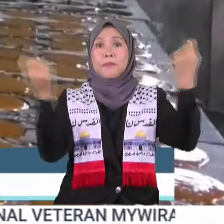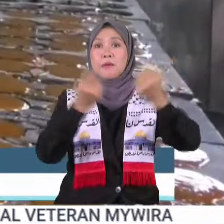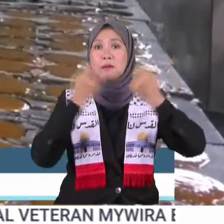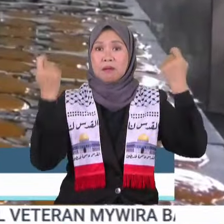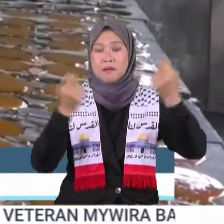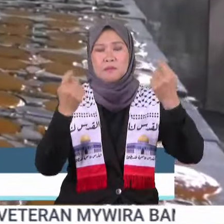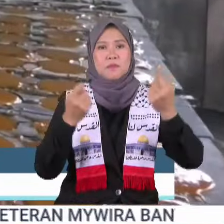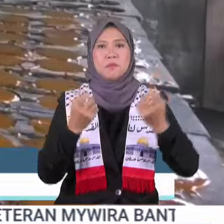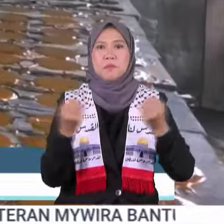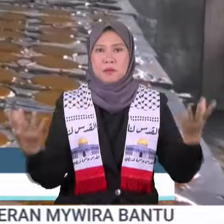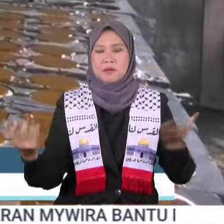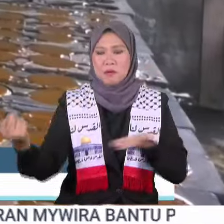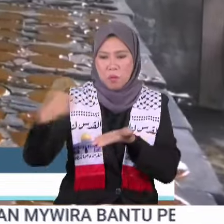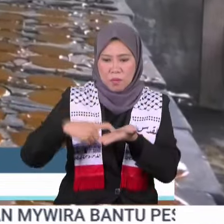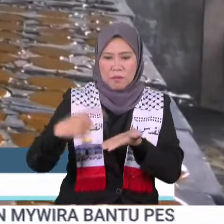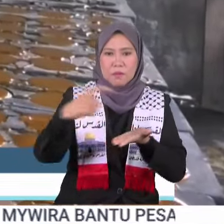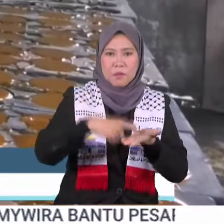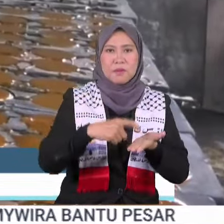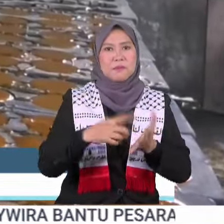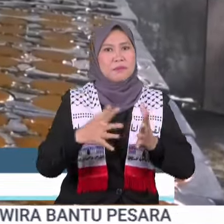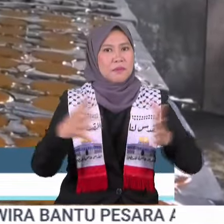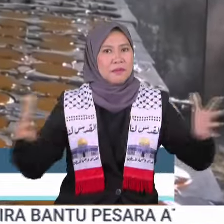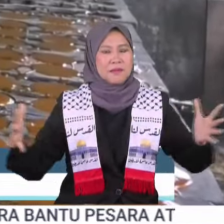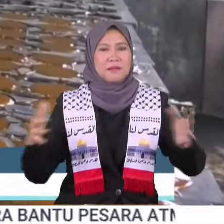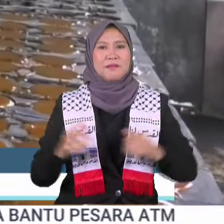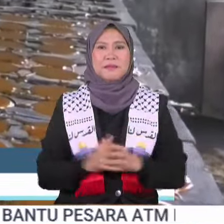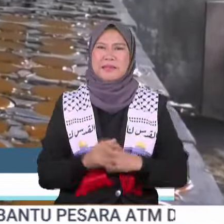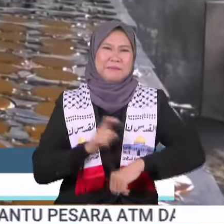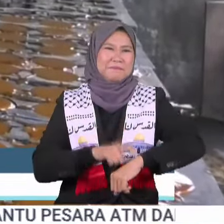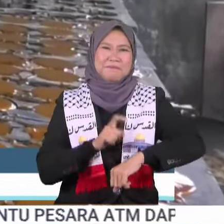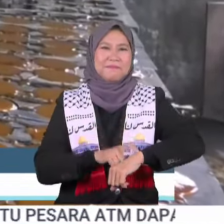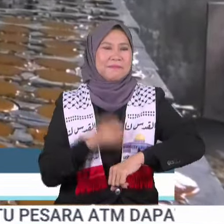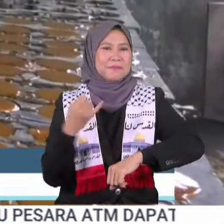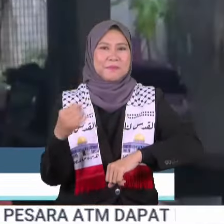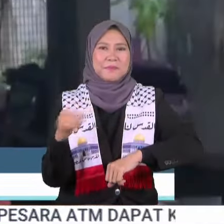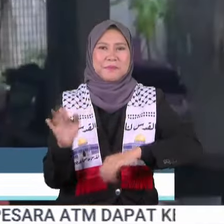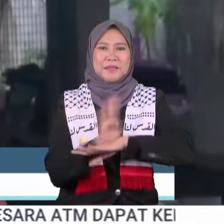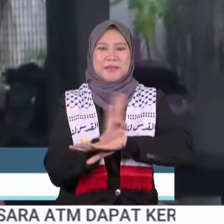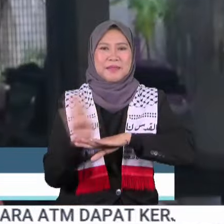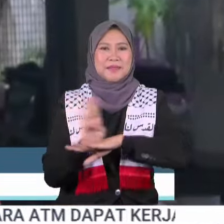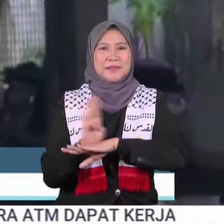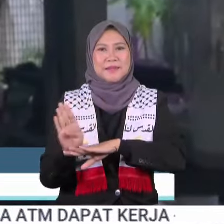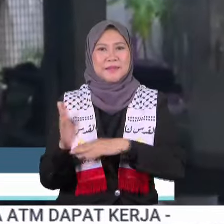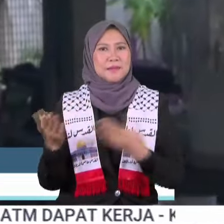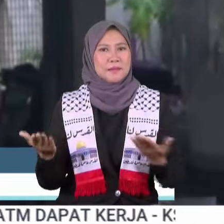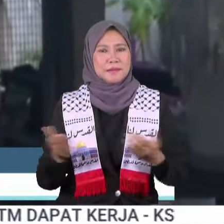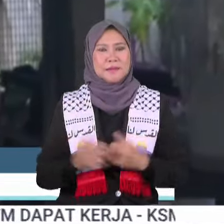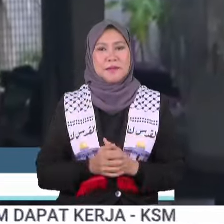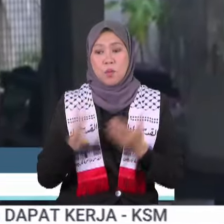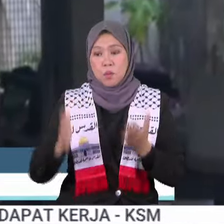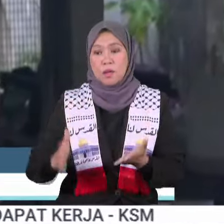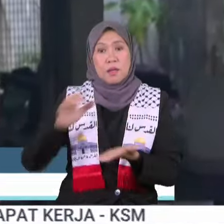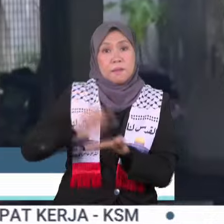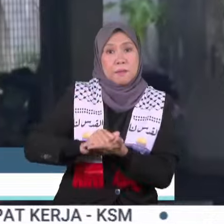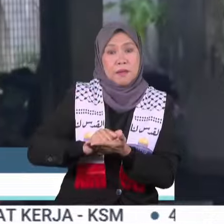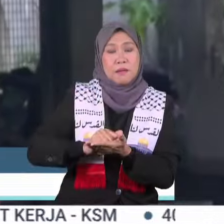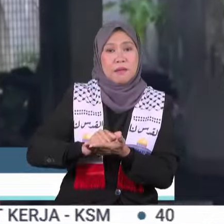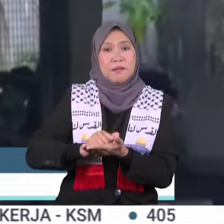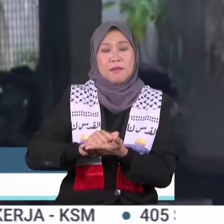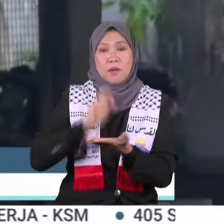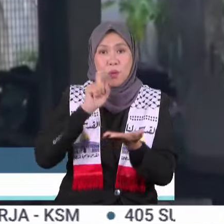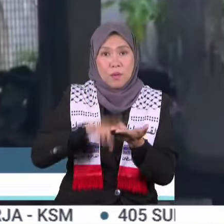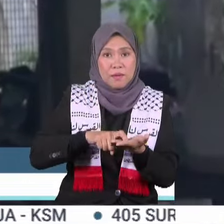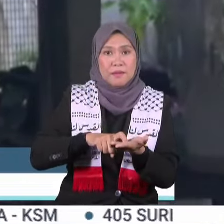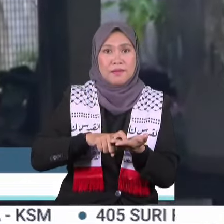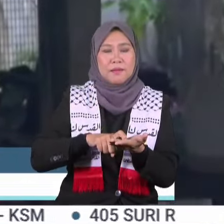kurangah tinggilah tapi tak kita dah kalau kira orang tepah ni dalam H kita nak